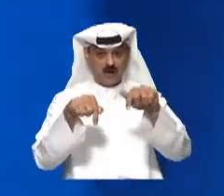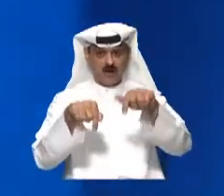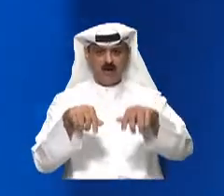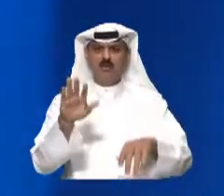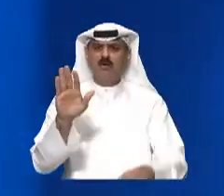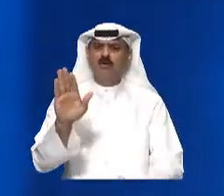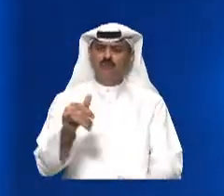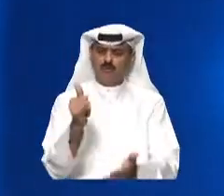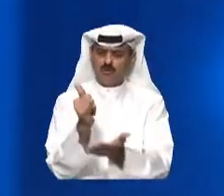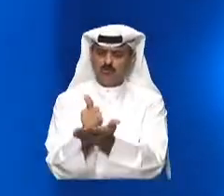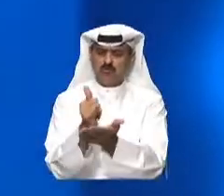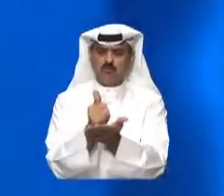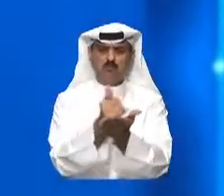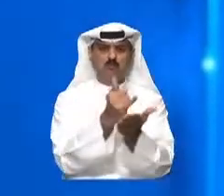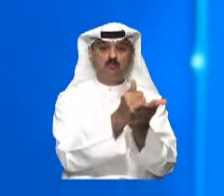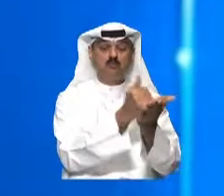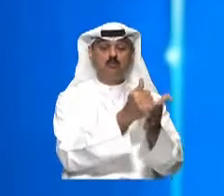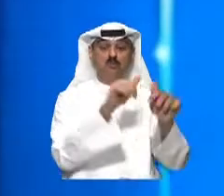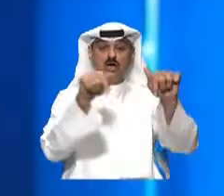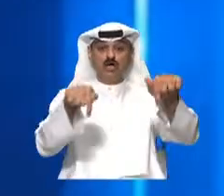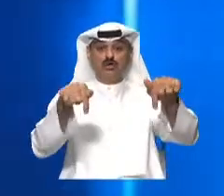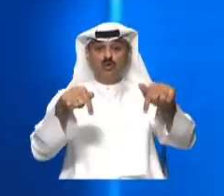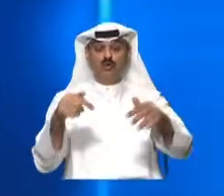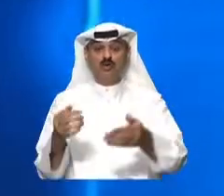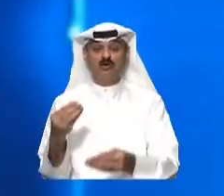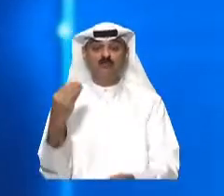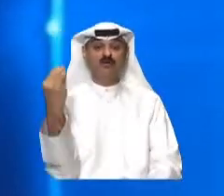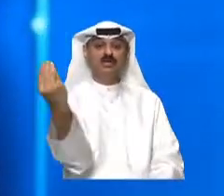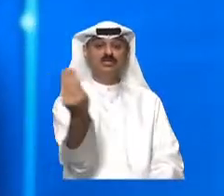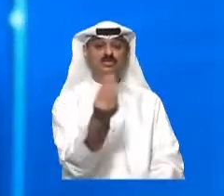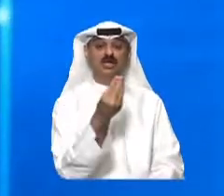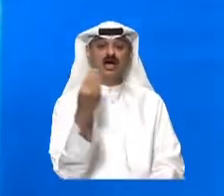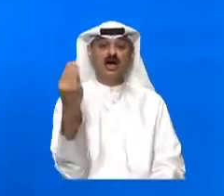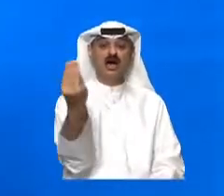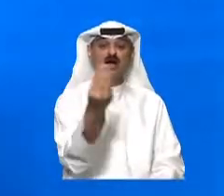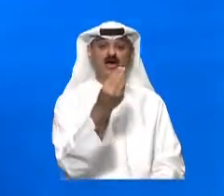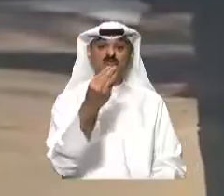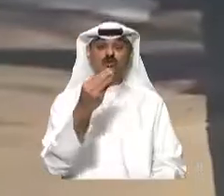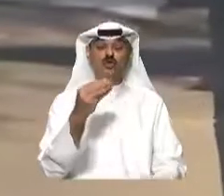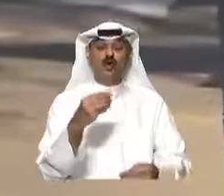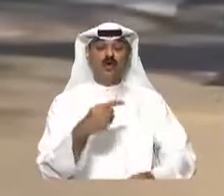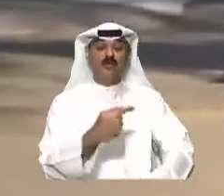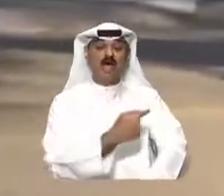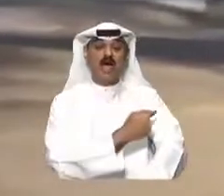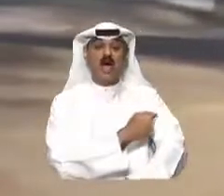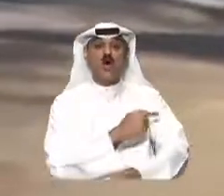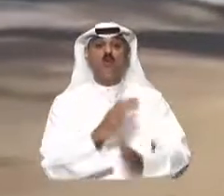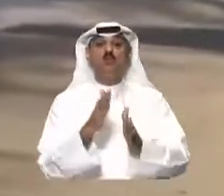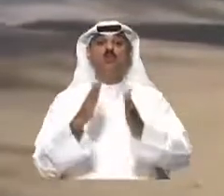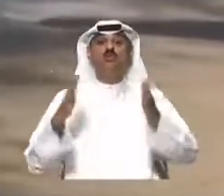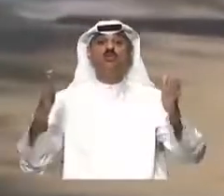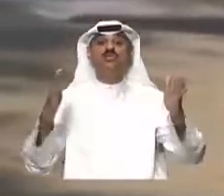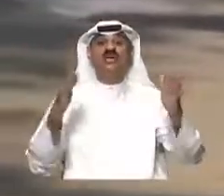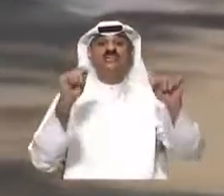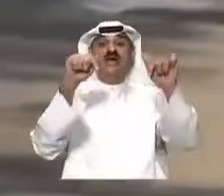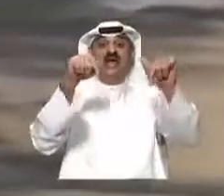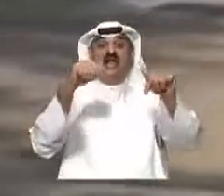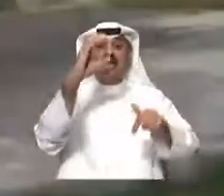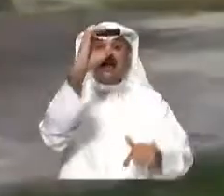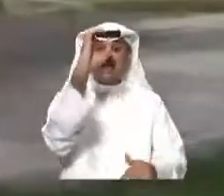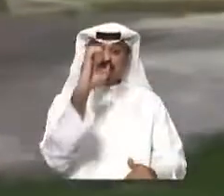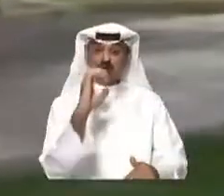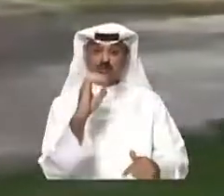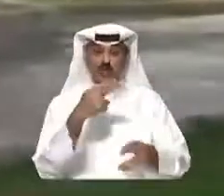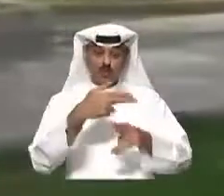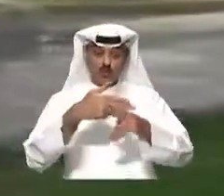عدد من القيادات الأمنية والصحية بزيارة تفقدية إلى مستشفى الخيران الميداني للاطلاع على سير العمل والوقوف